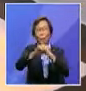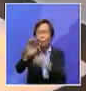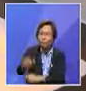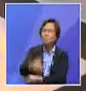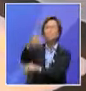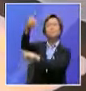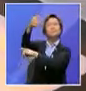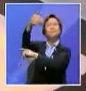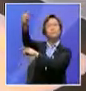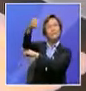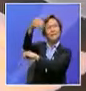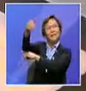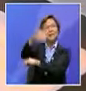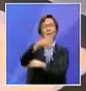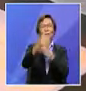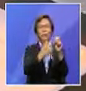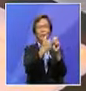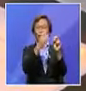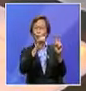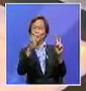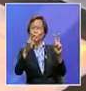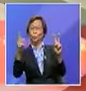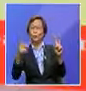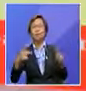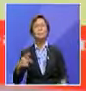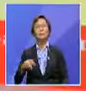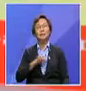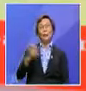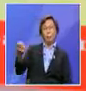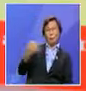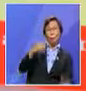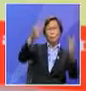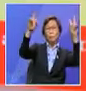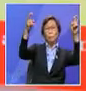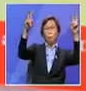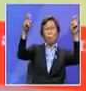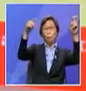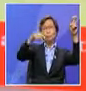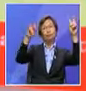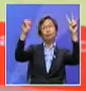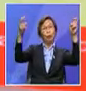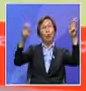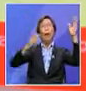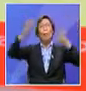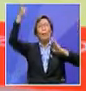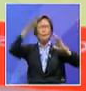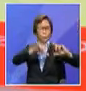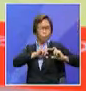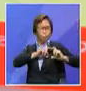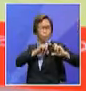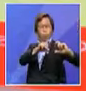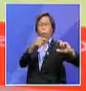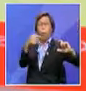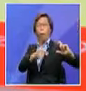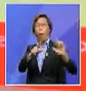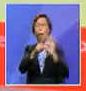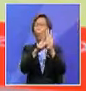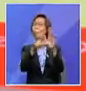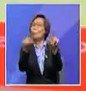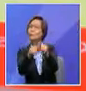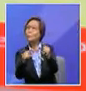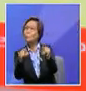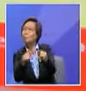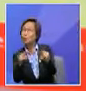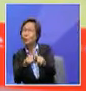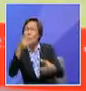Kibar Jalur Gemilang bagi tahun 2021. Difahamkan tema yang diteruskan iaitu Malaysia Prihatin juga dengan logo yang sama.